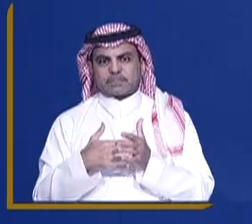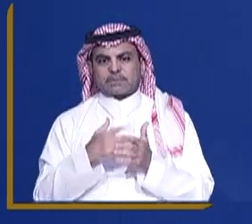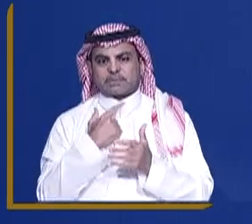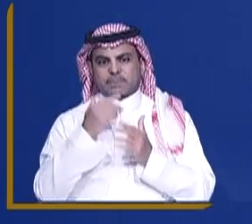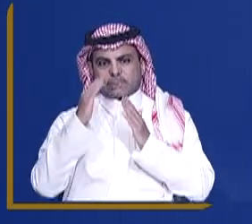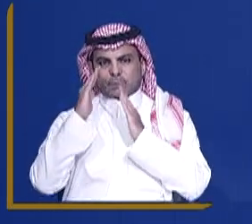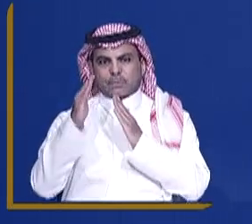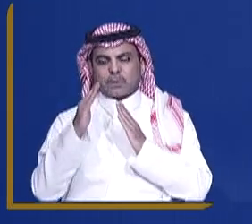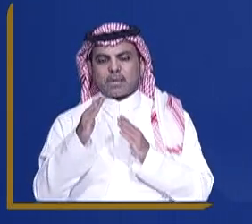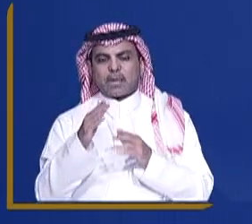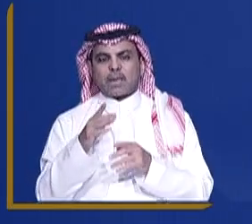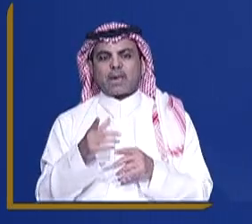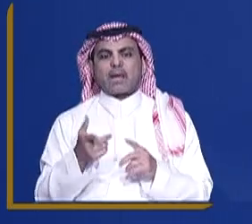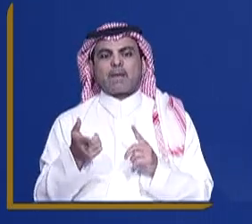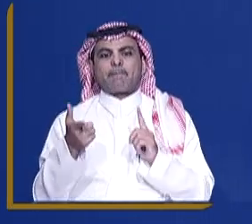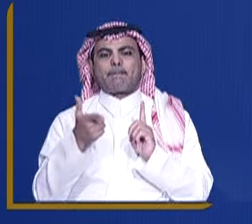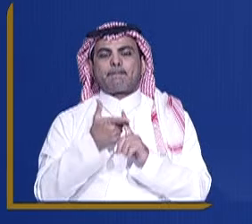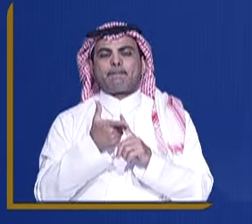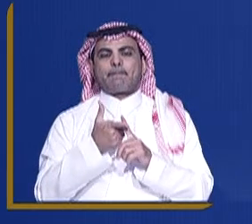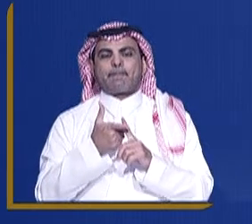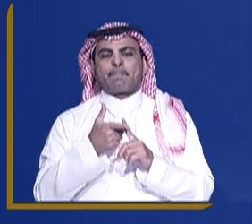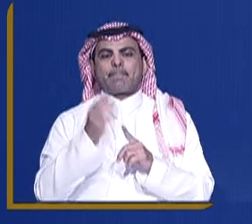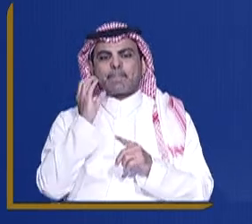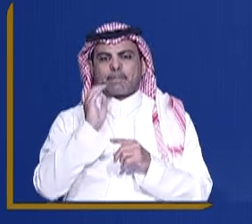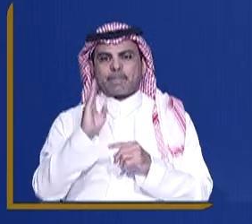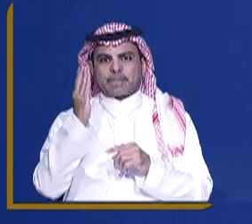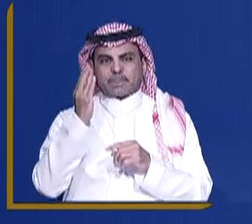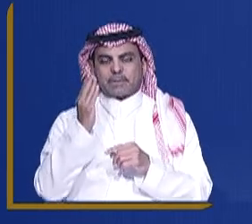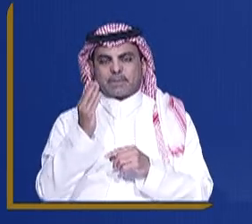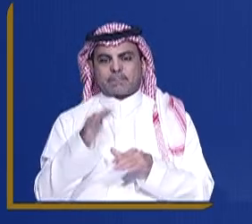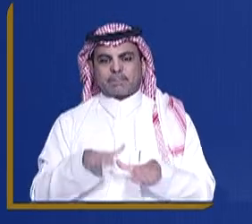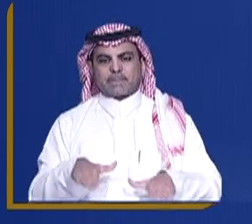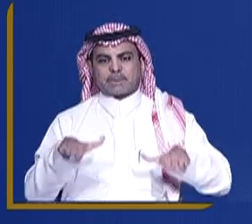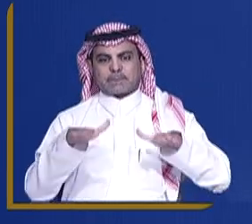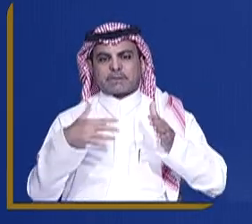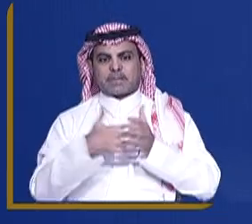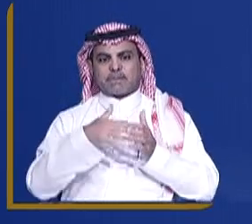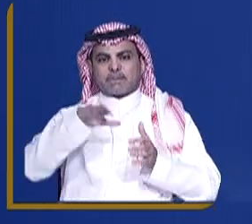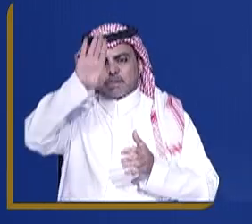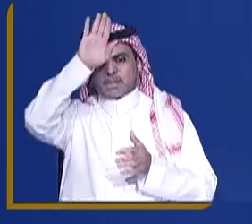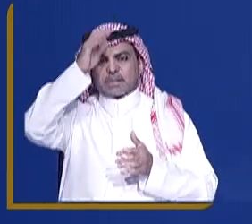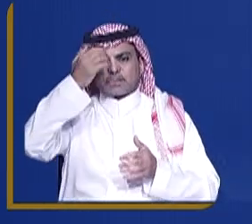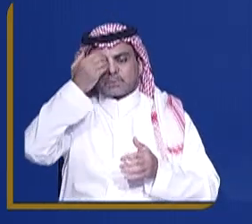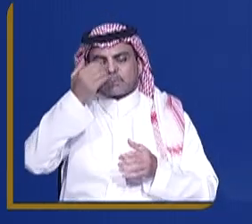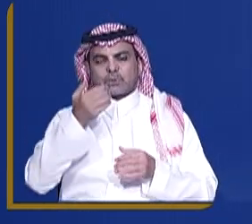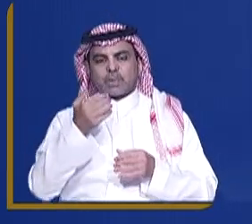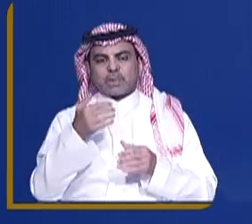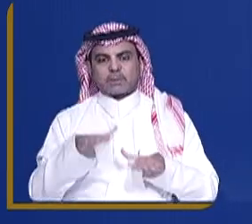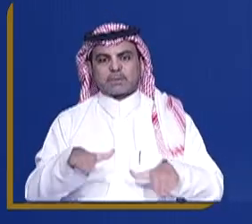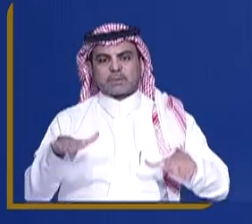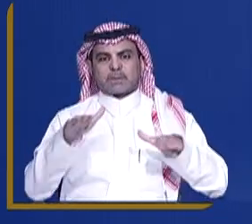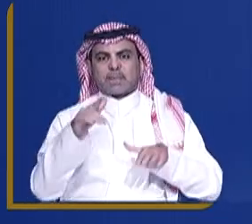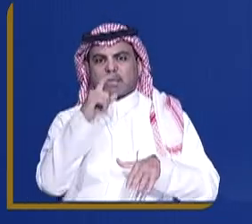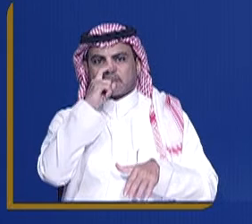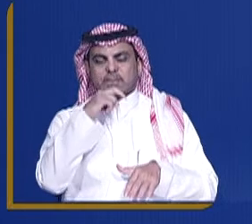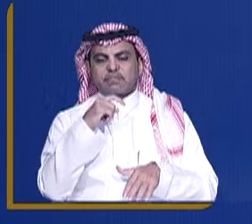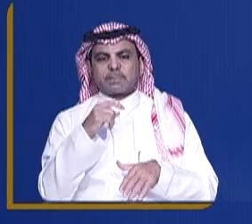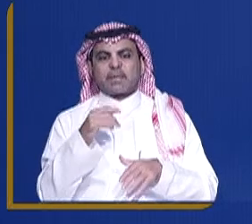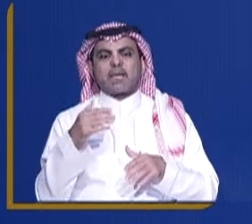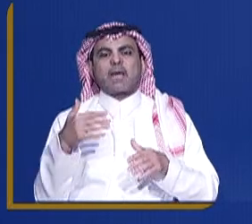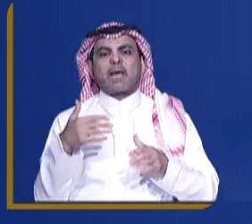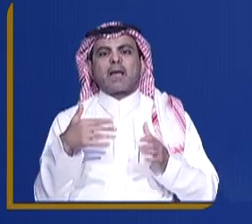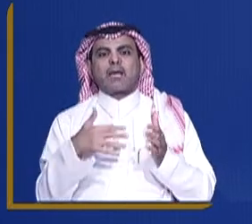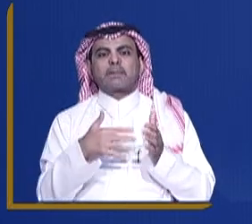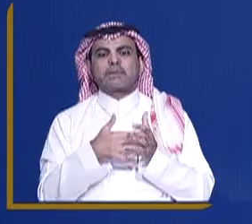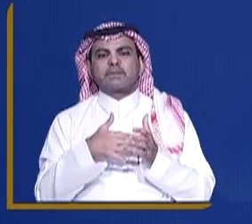سمو سيدي ولي العهد الله يحفظه على تشكيل مجلس جامعة الملك سعود ورؤية الواضحة أن تكون الجامعة بمشيئة الله